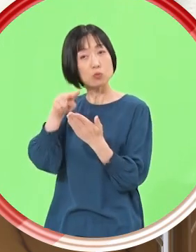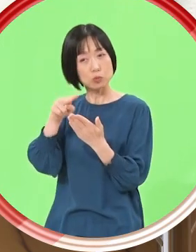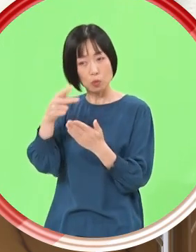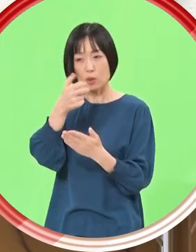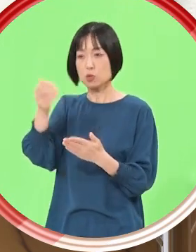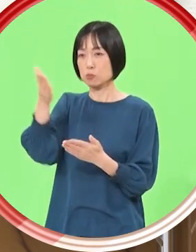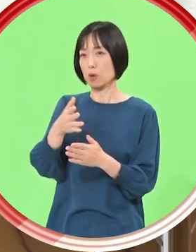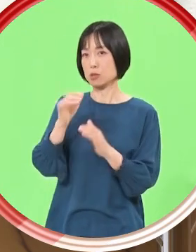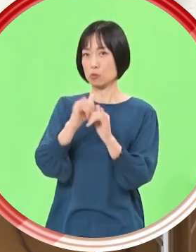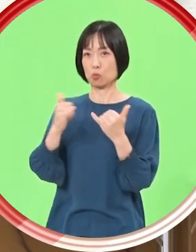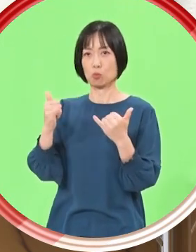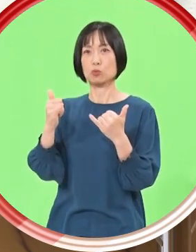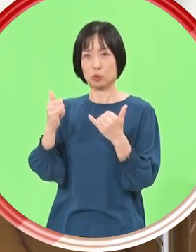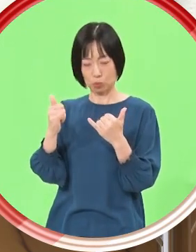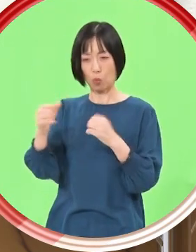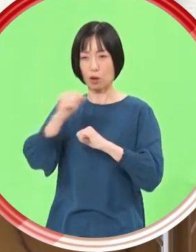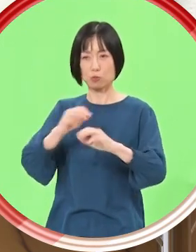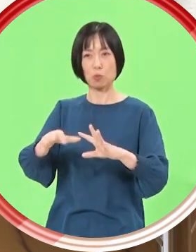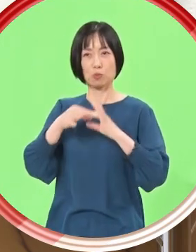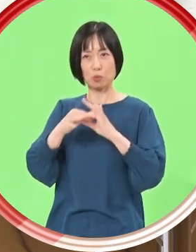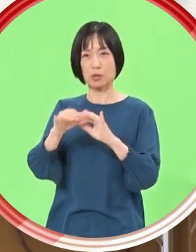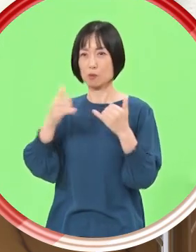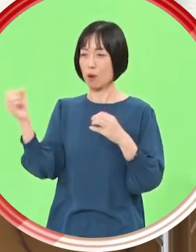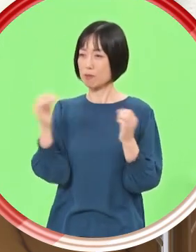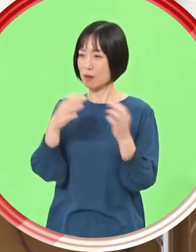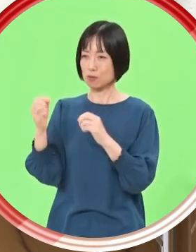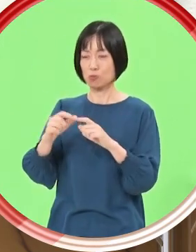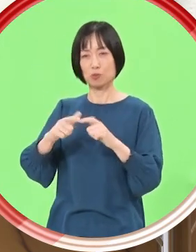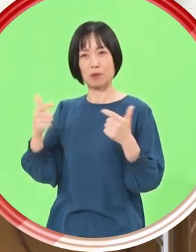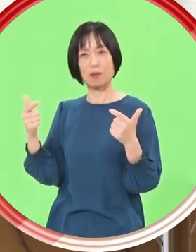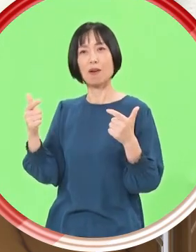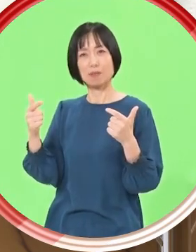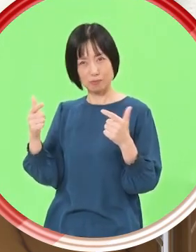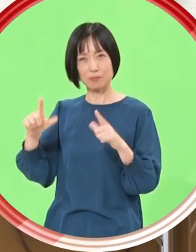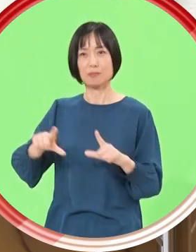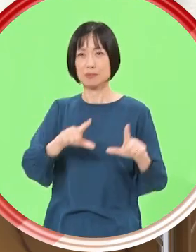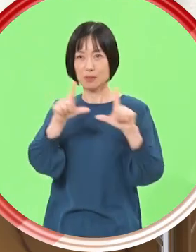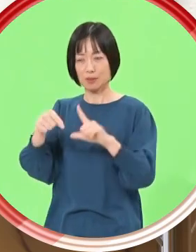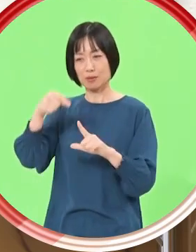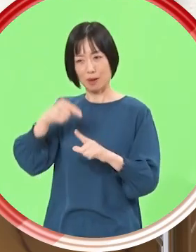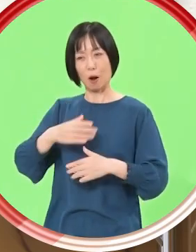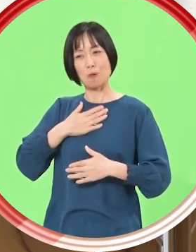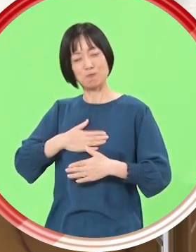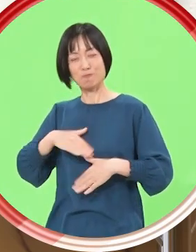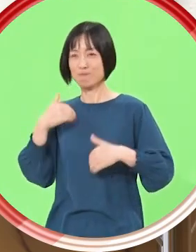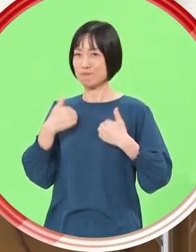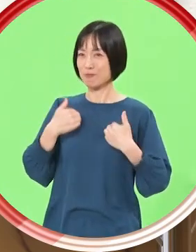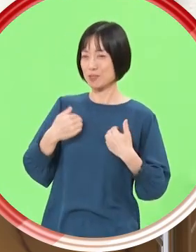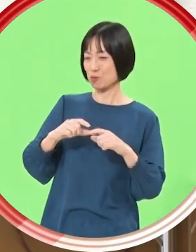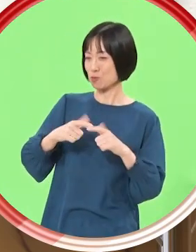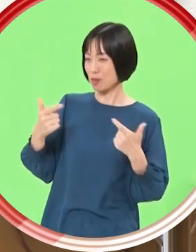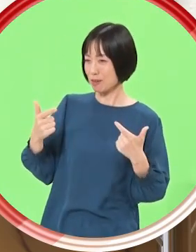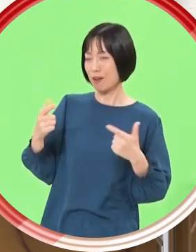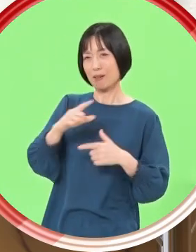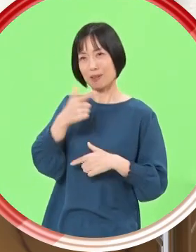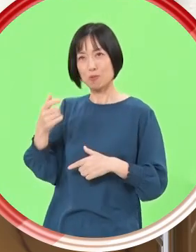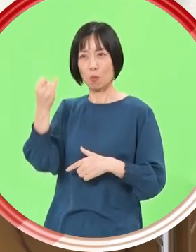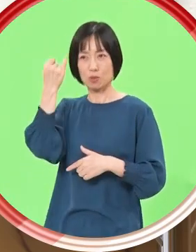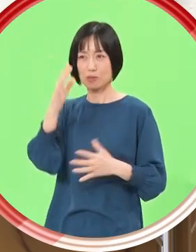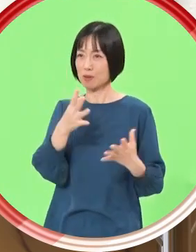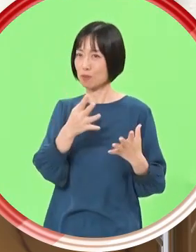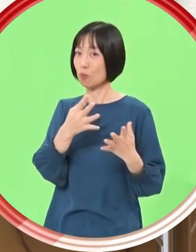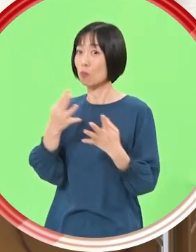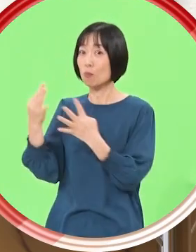よそ7割の方から活動を通して人と話す機会が増えたとか、暮らしの中の充実感を覚えることが増えたな